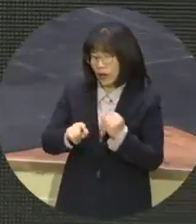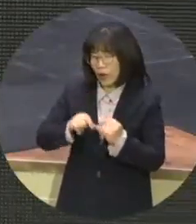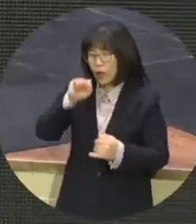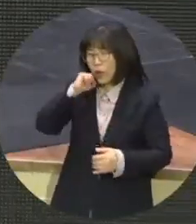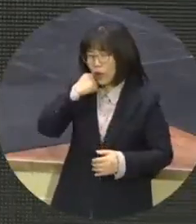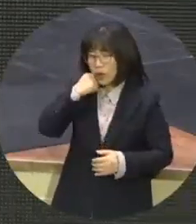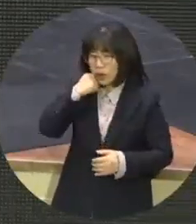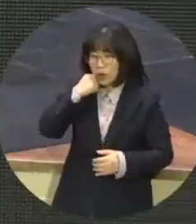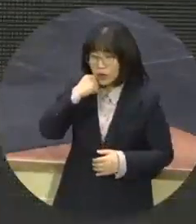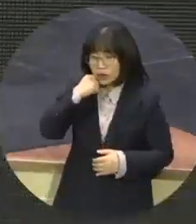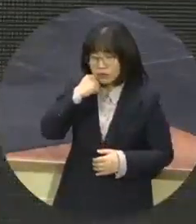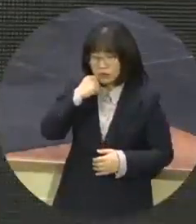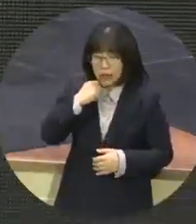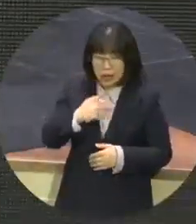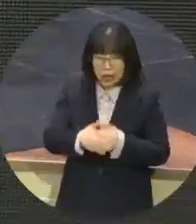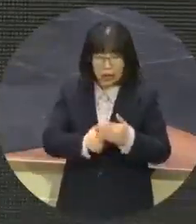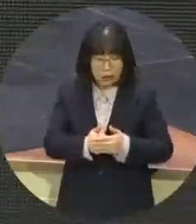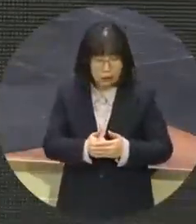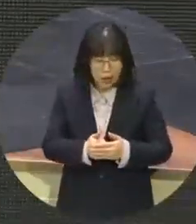아니에요. 시작도 안 했어요.